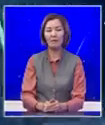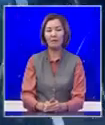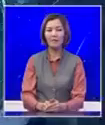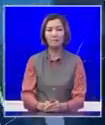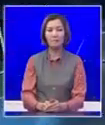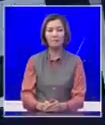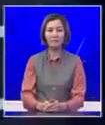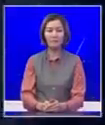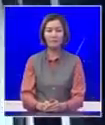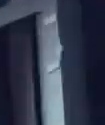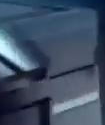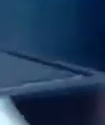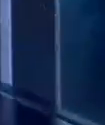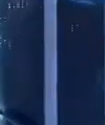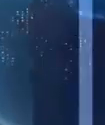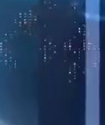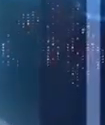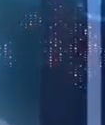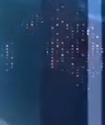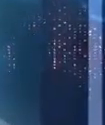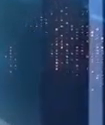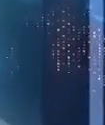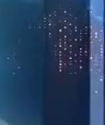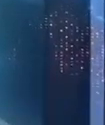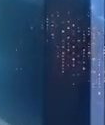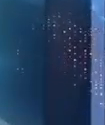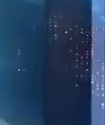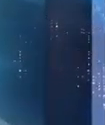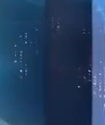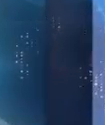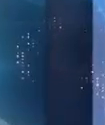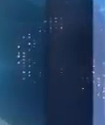Меруерт Қыдырбайқызы, Жайдарбек Нұрбек, Жетісу телеарнасы, Алматы облысынан.